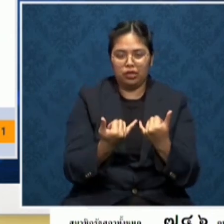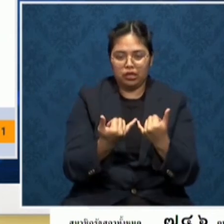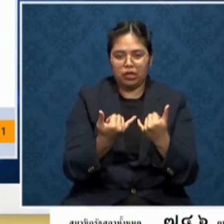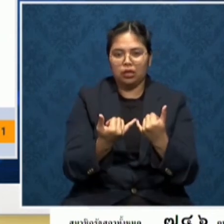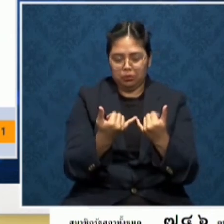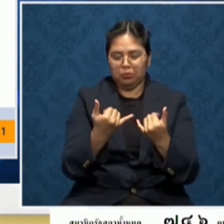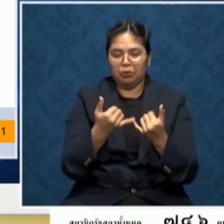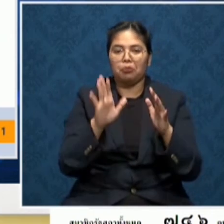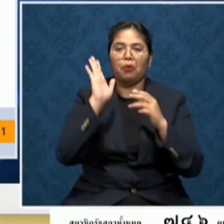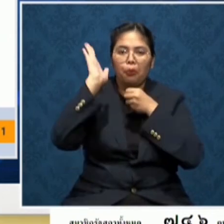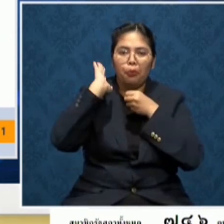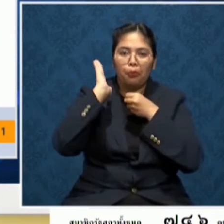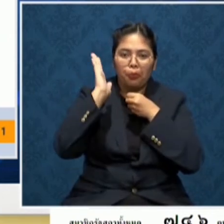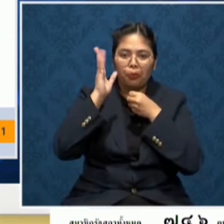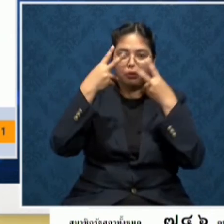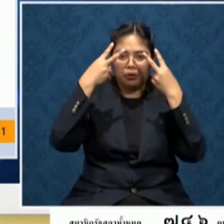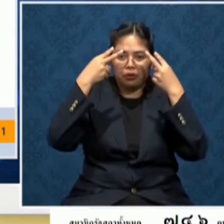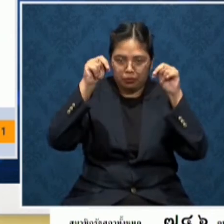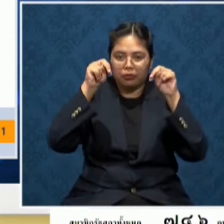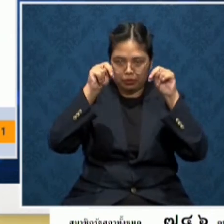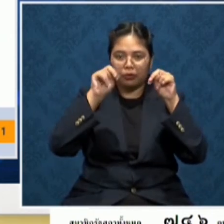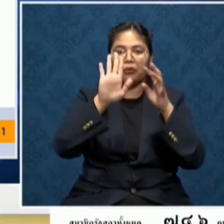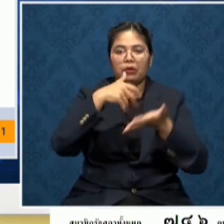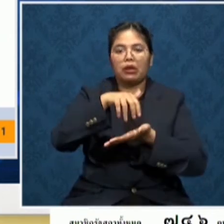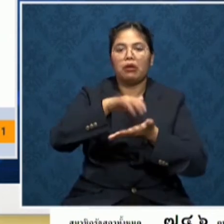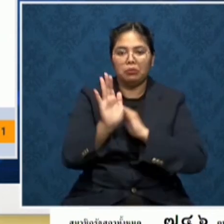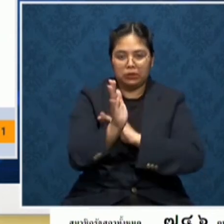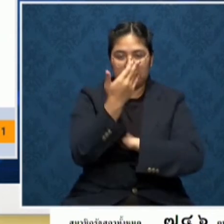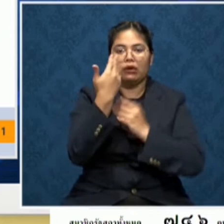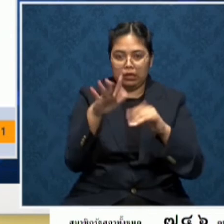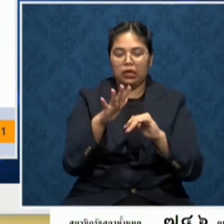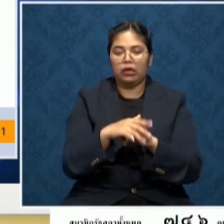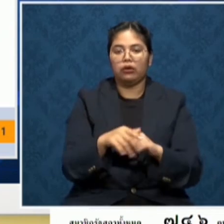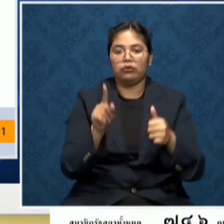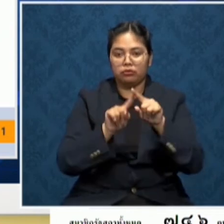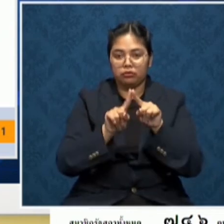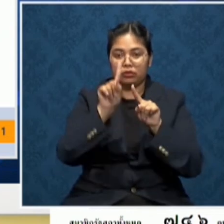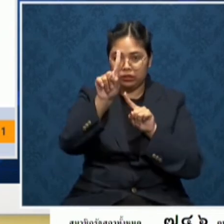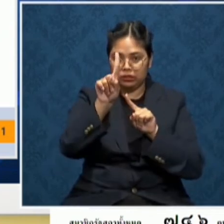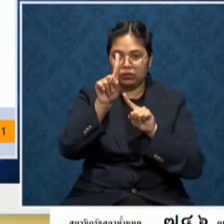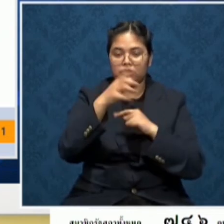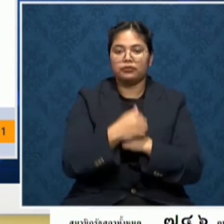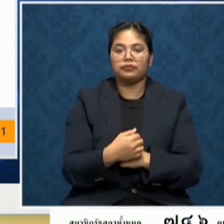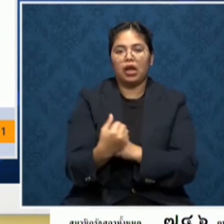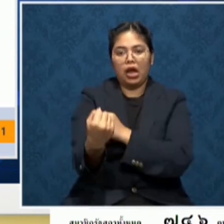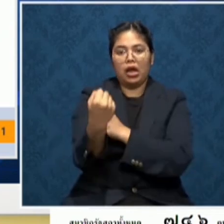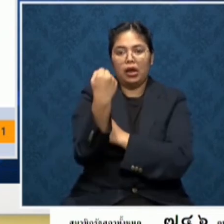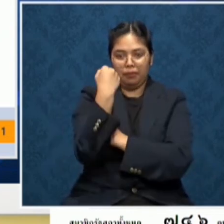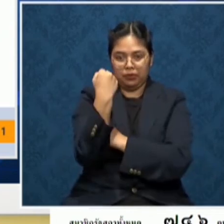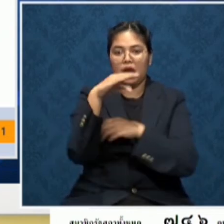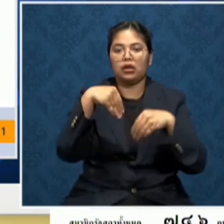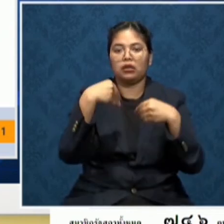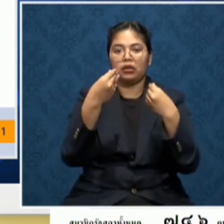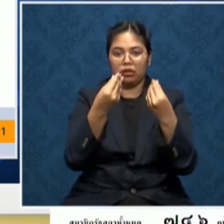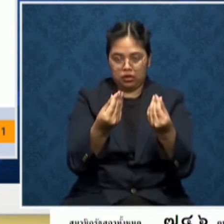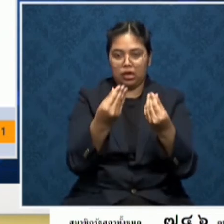แล้วขออนุญาตย้ำครับข้อที่1ครับอยากจะย้ำว่าอำนาจที่รัฐสภามอบให้กับท่านนายกรั